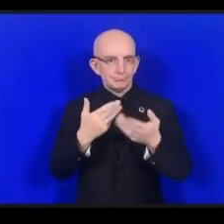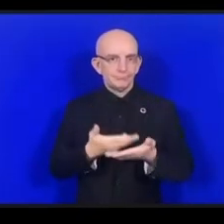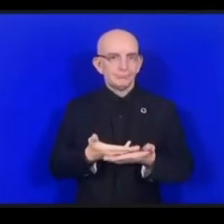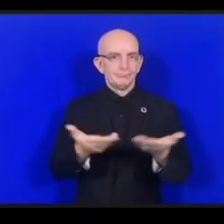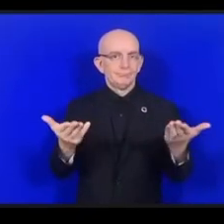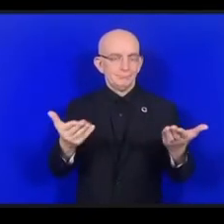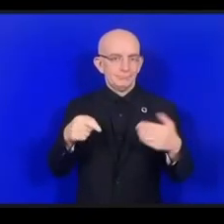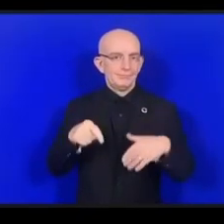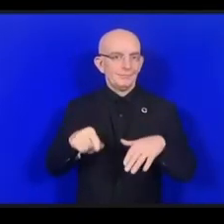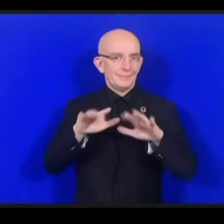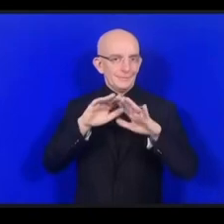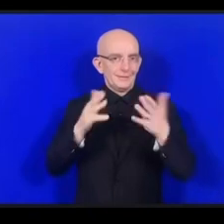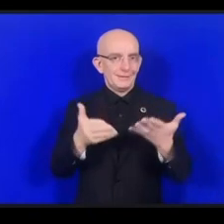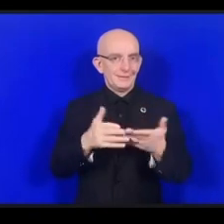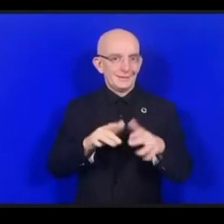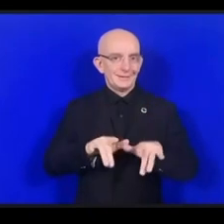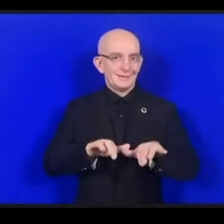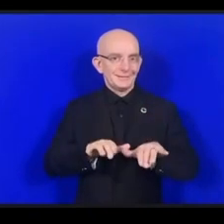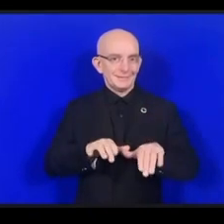用一下